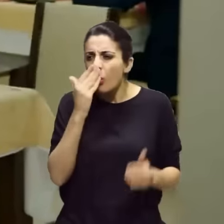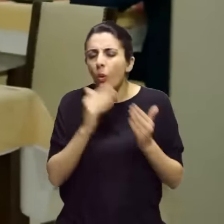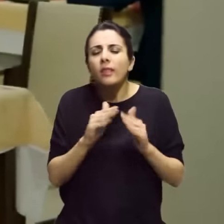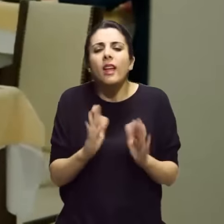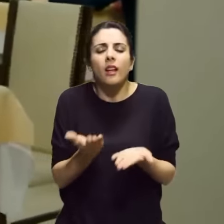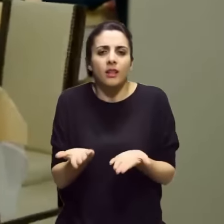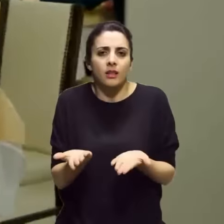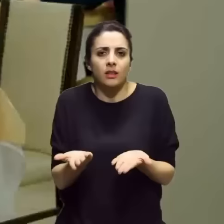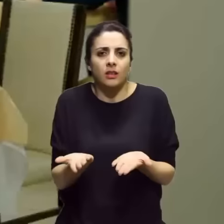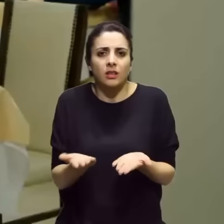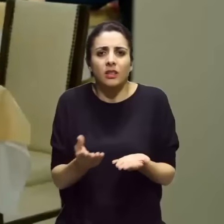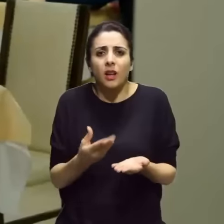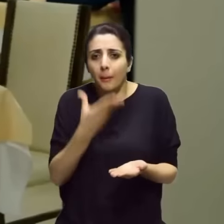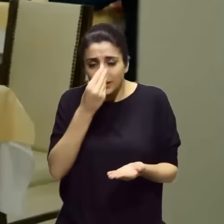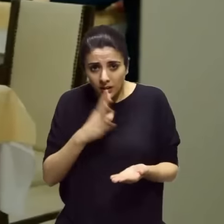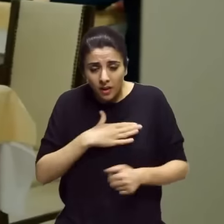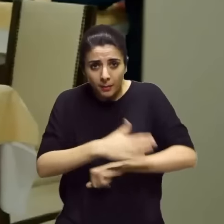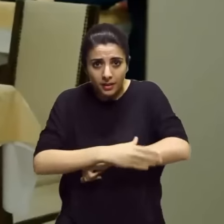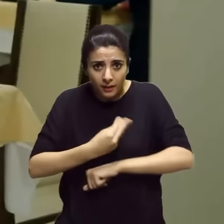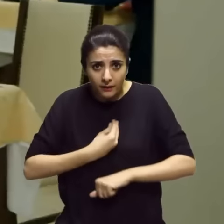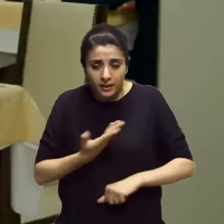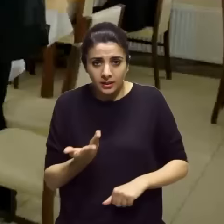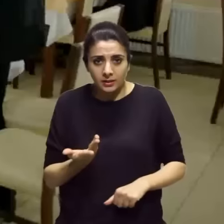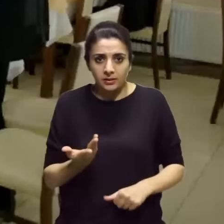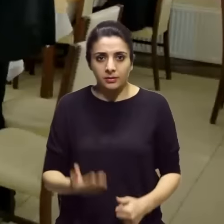değildi Sevinç. Bir peçete falan var mı? Bir yardım etsen.